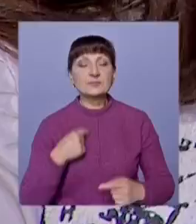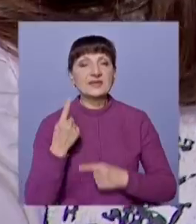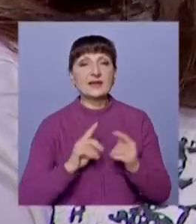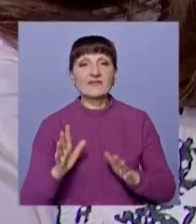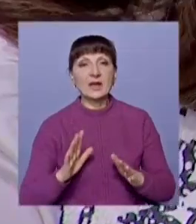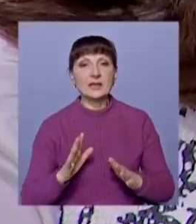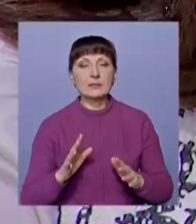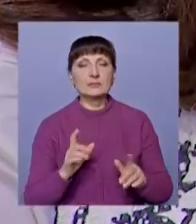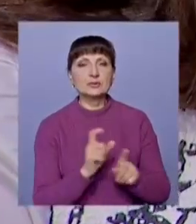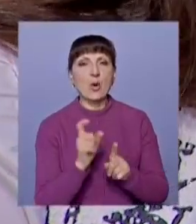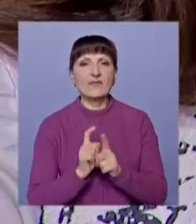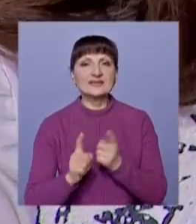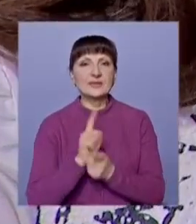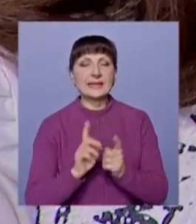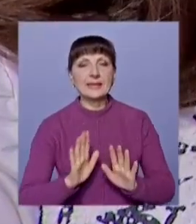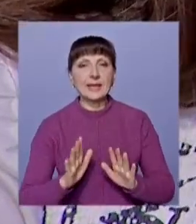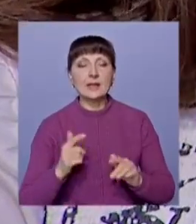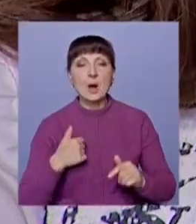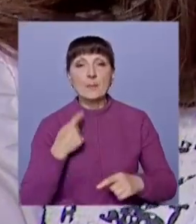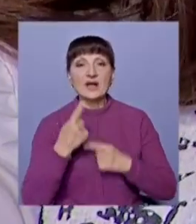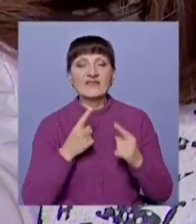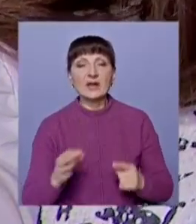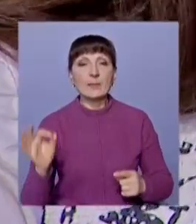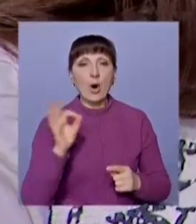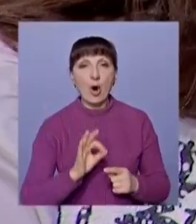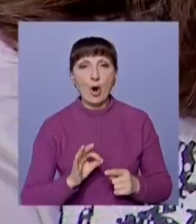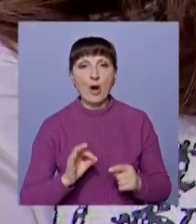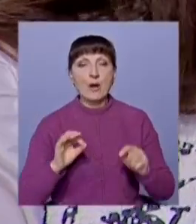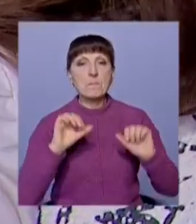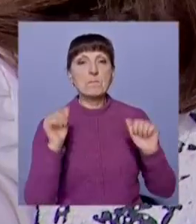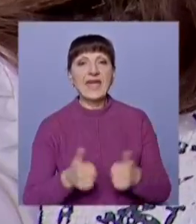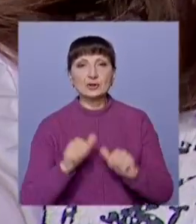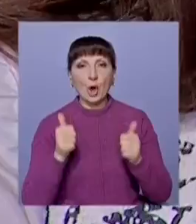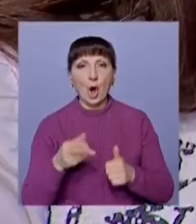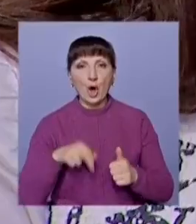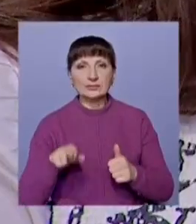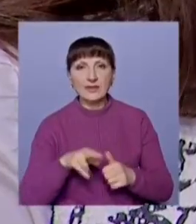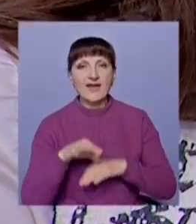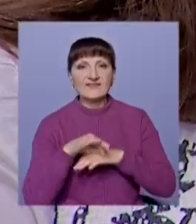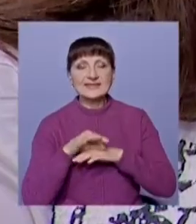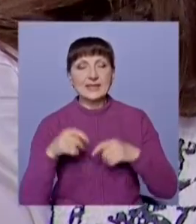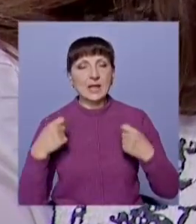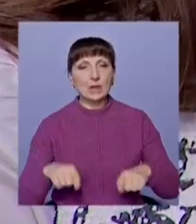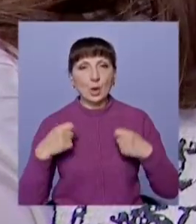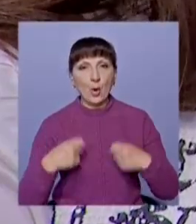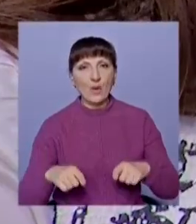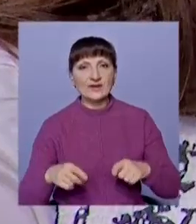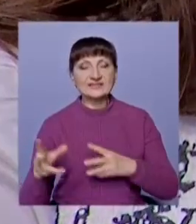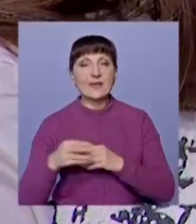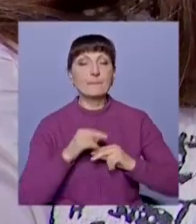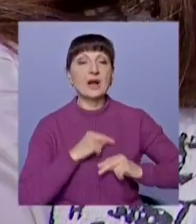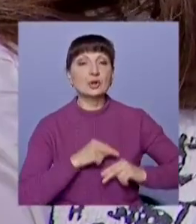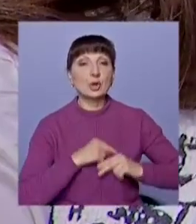какой-то терминологии изменения, да, мы говорим о методах, да, ведения торговли со своими